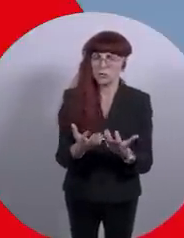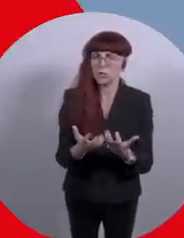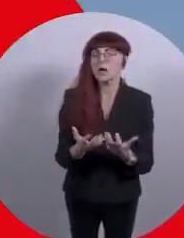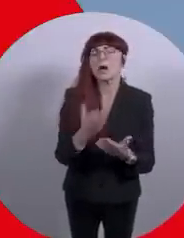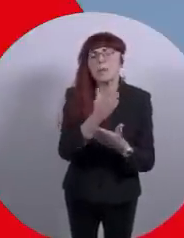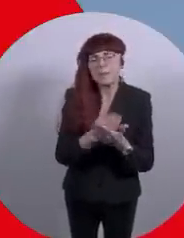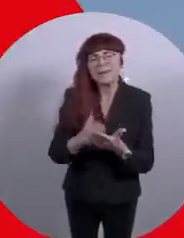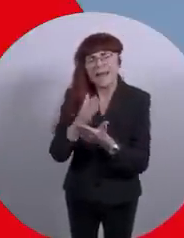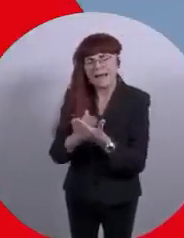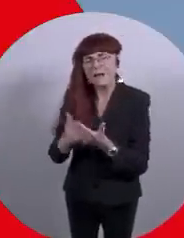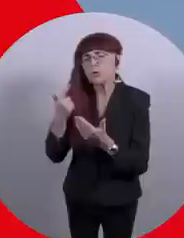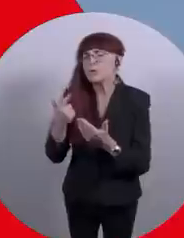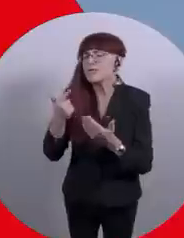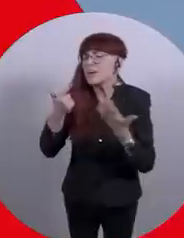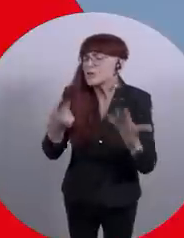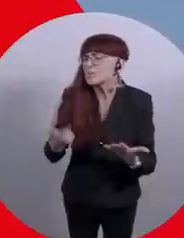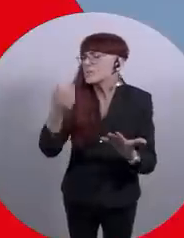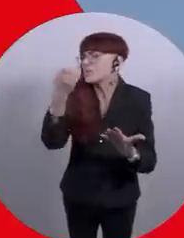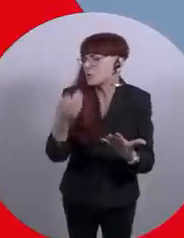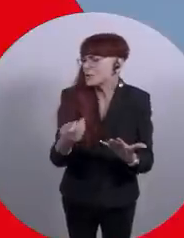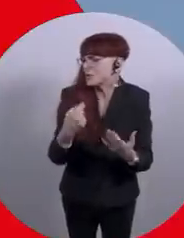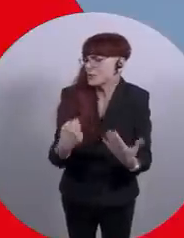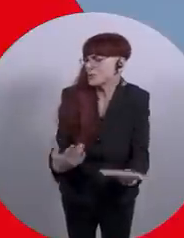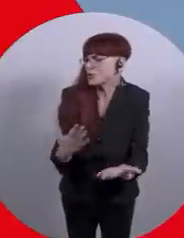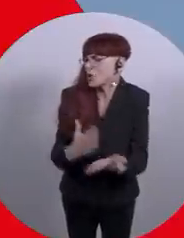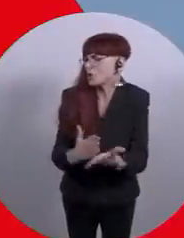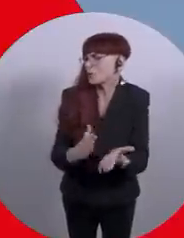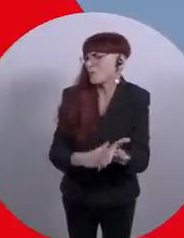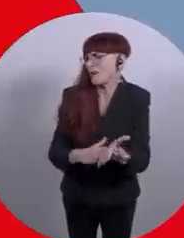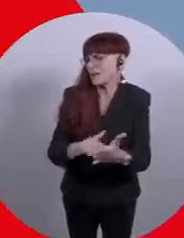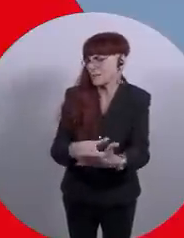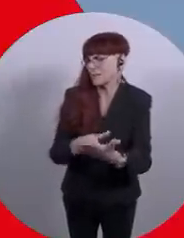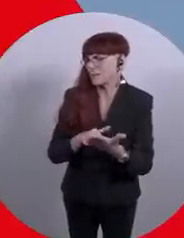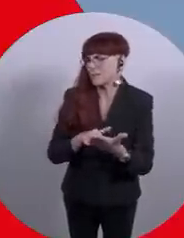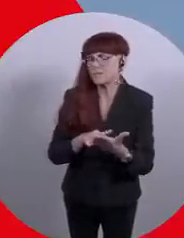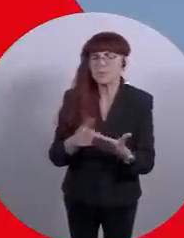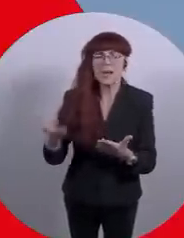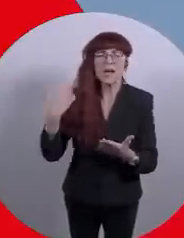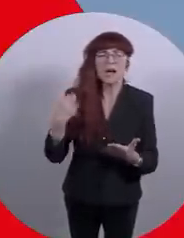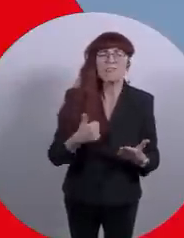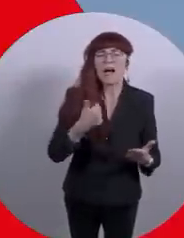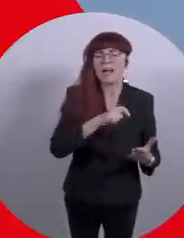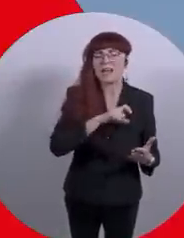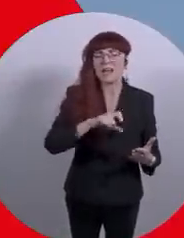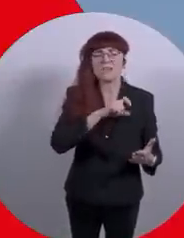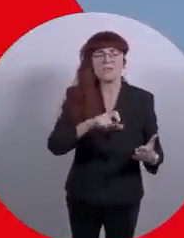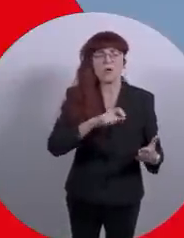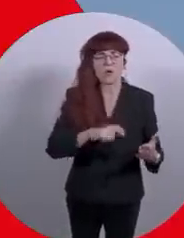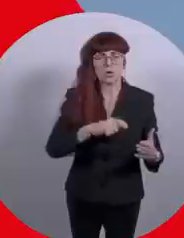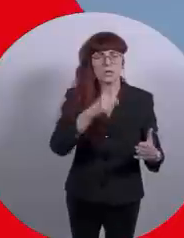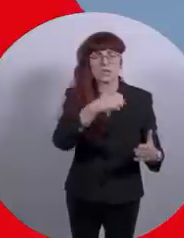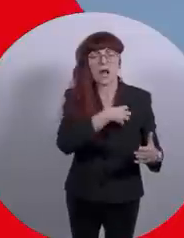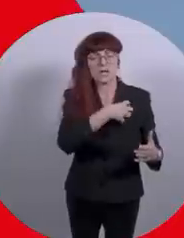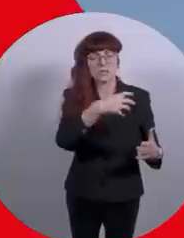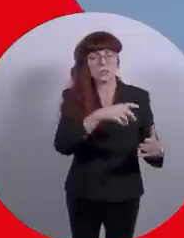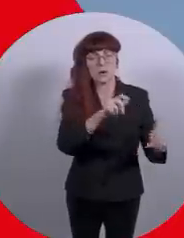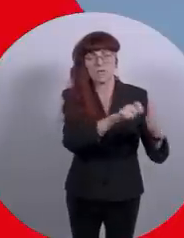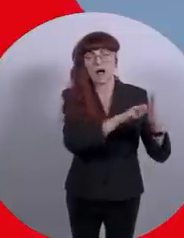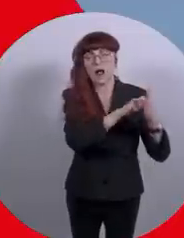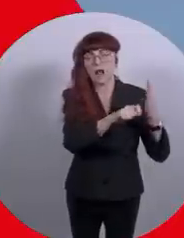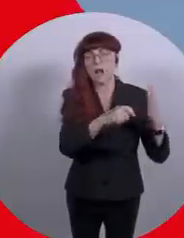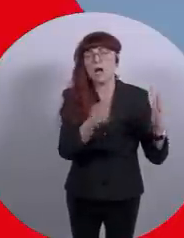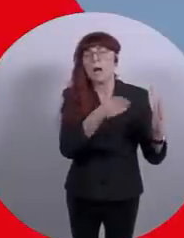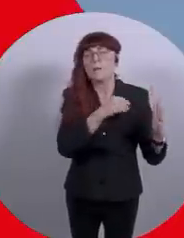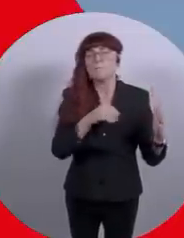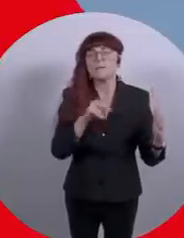noch mal einen richtigen Nachdruck wir haben vor wenigen Wochen eine Wahl in Salzburg gehabt und ich bin mit David Egger Seite an Seite